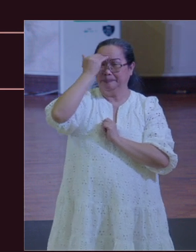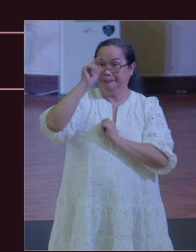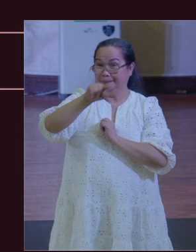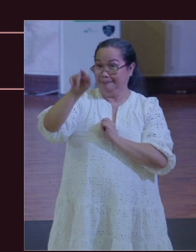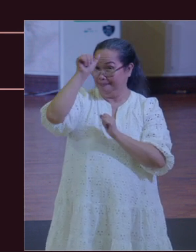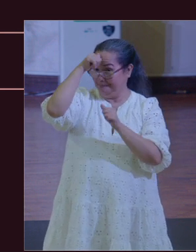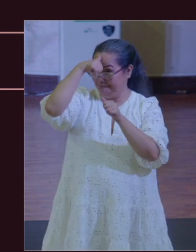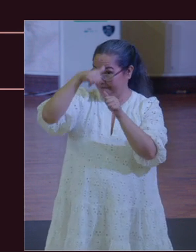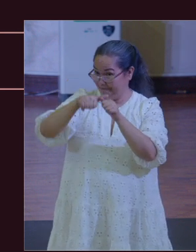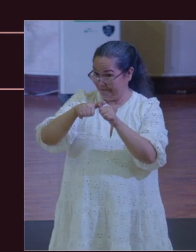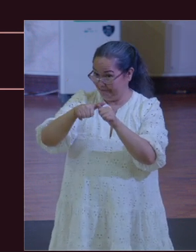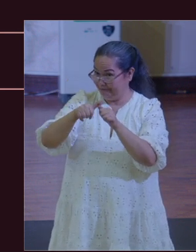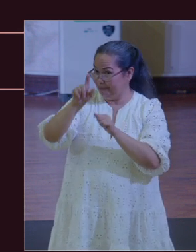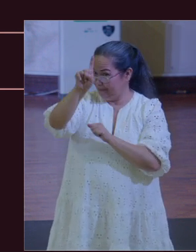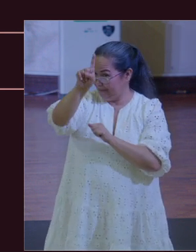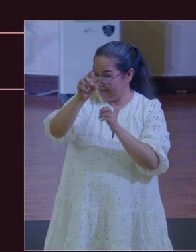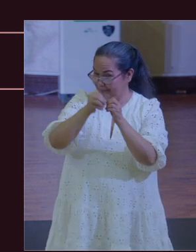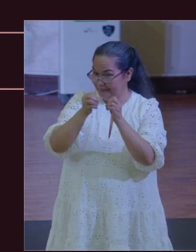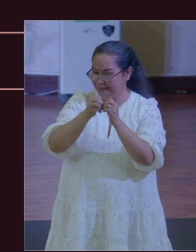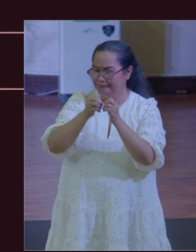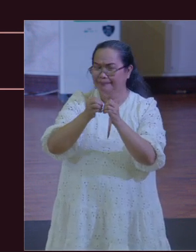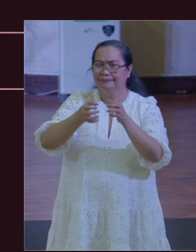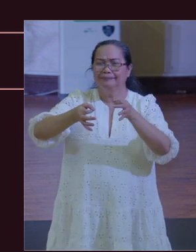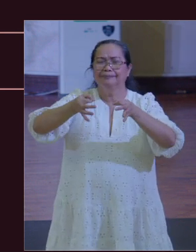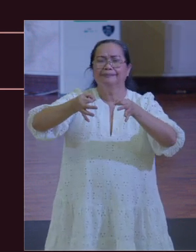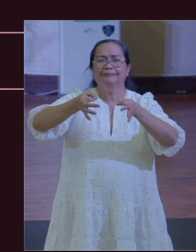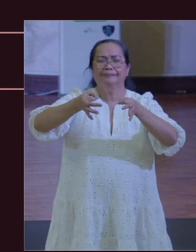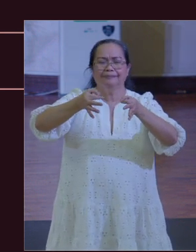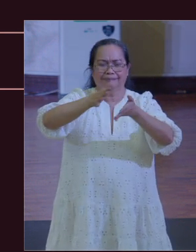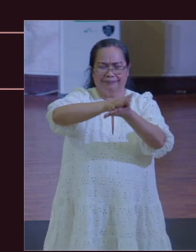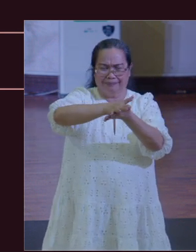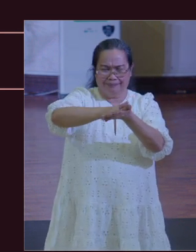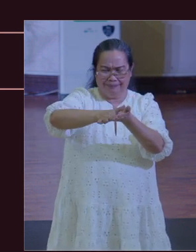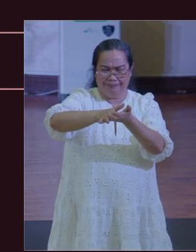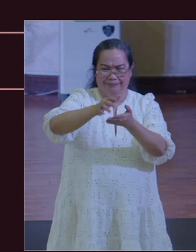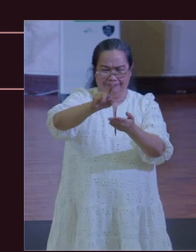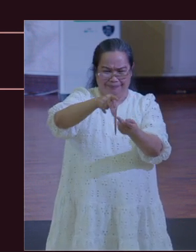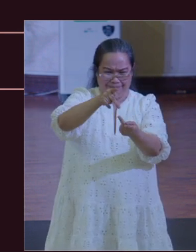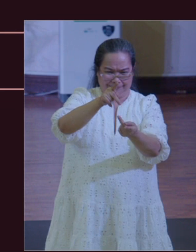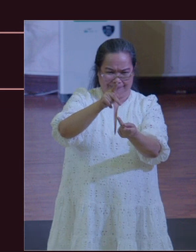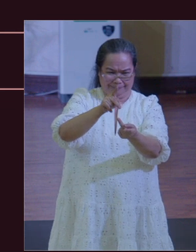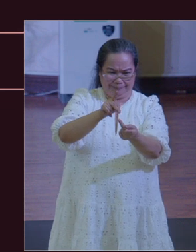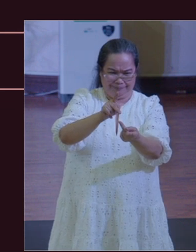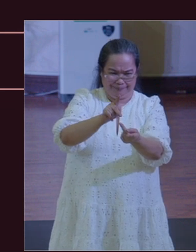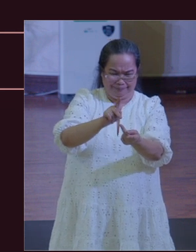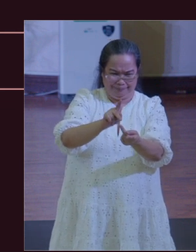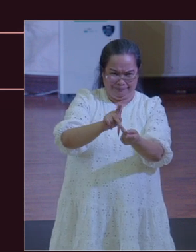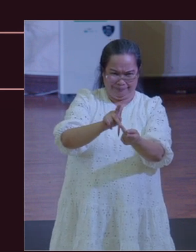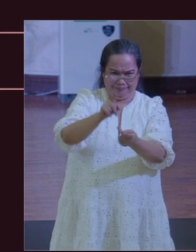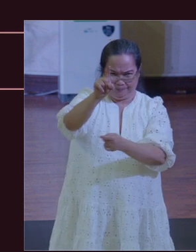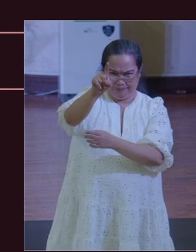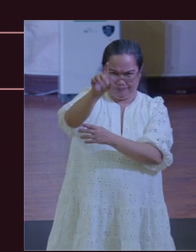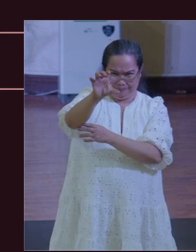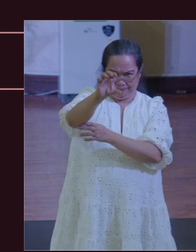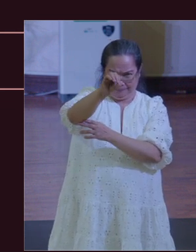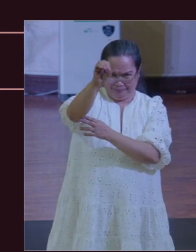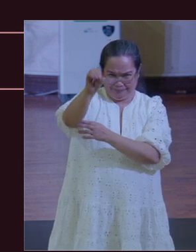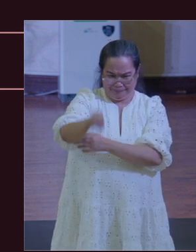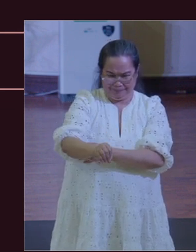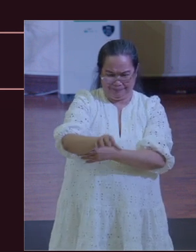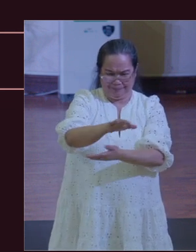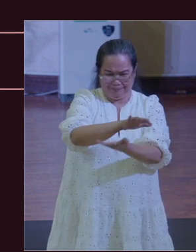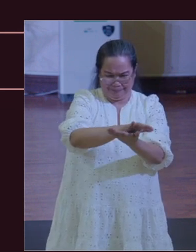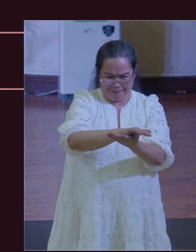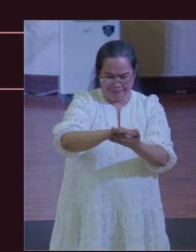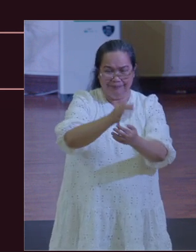paalala sa atin. Isa pa, yung justification, perfect, solved, 100%,